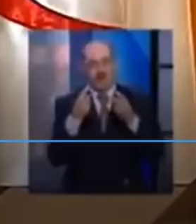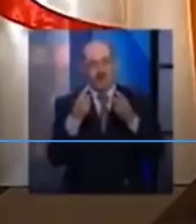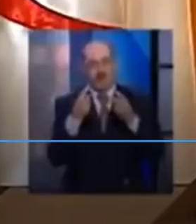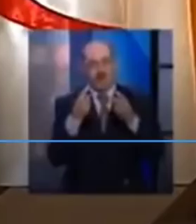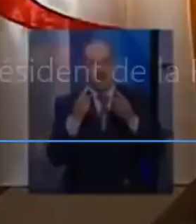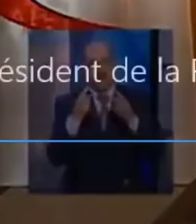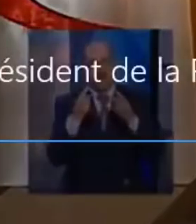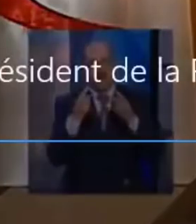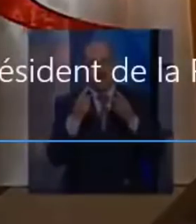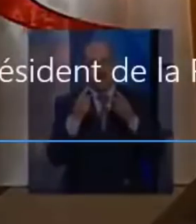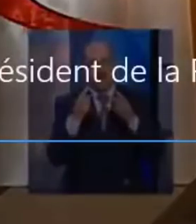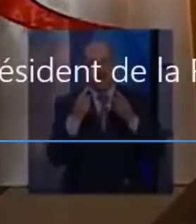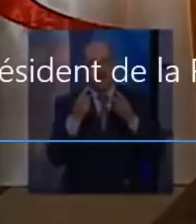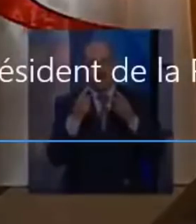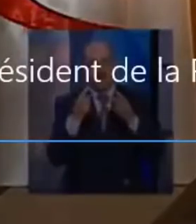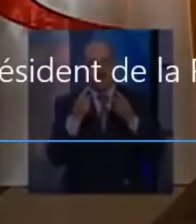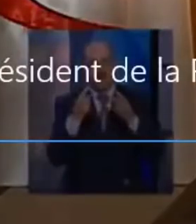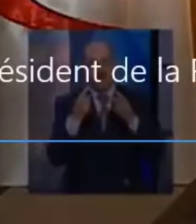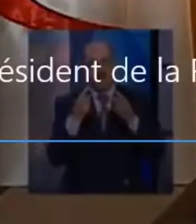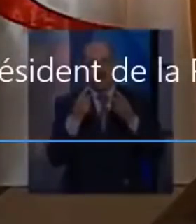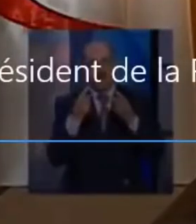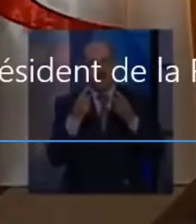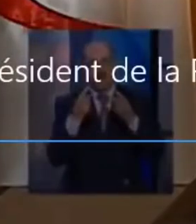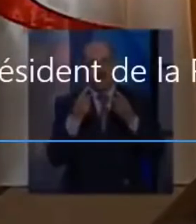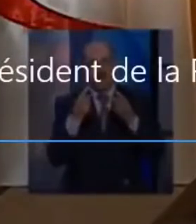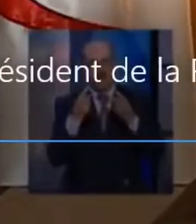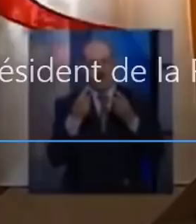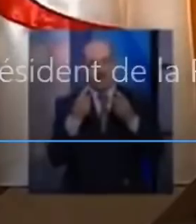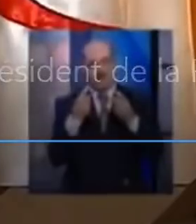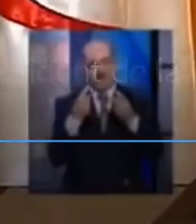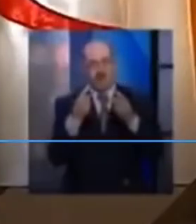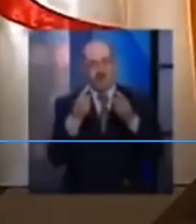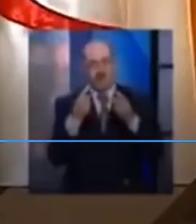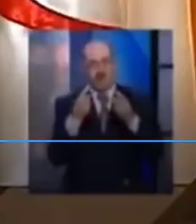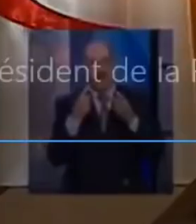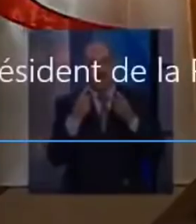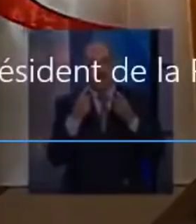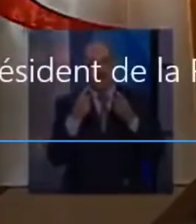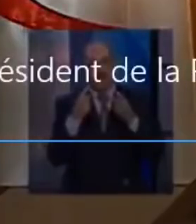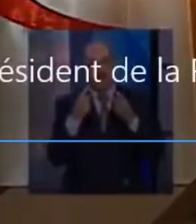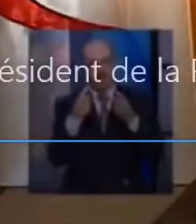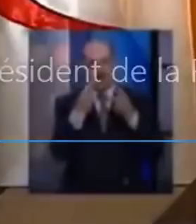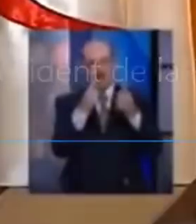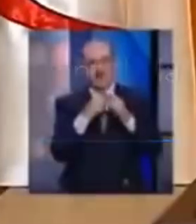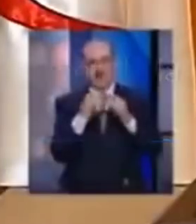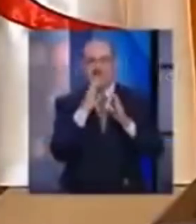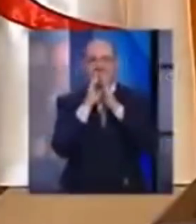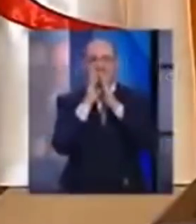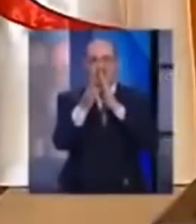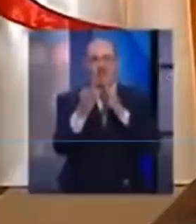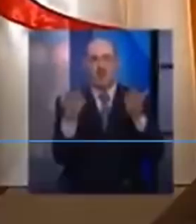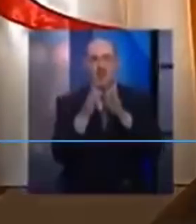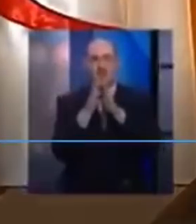أميين. يعني على أين هذه خطوة مثلا؟ ها هو شوف شنو فين هذا الخطاب، فين غادي، فاش من اتجاه غادي مباشرة